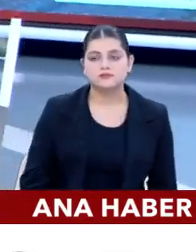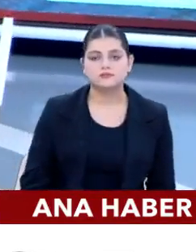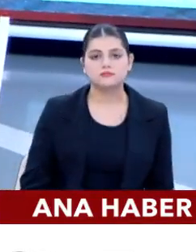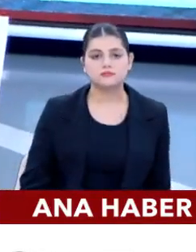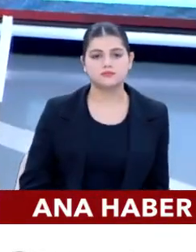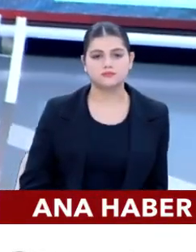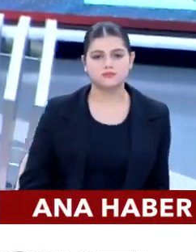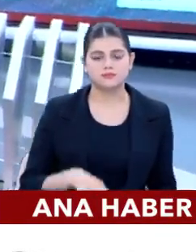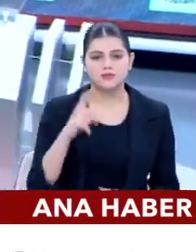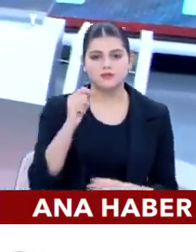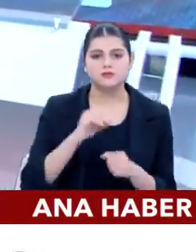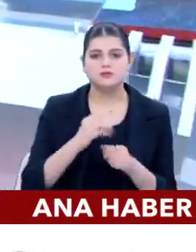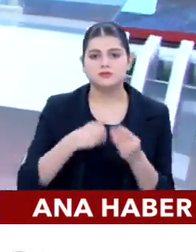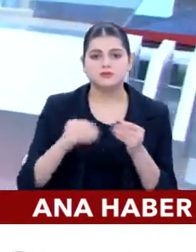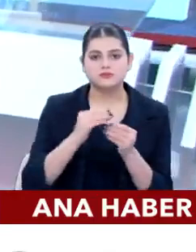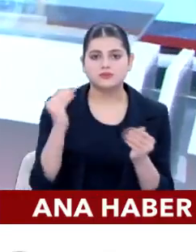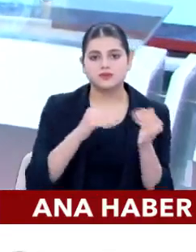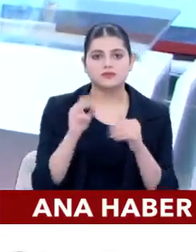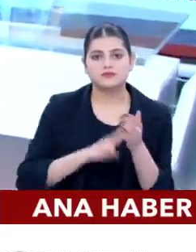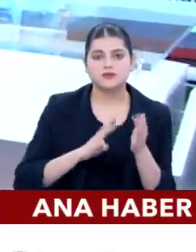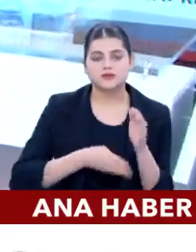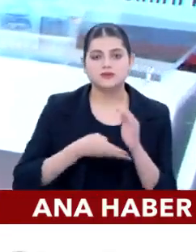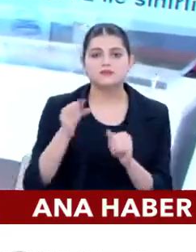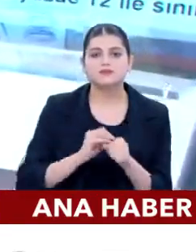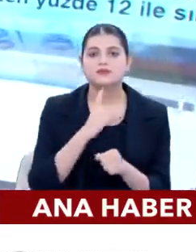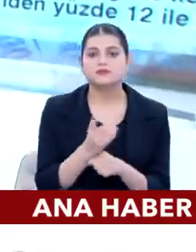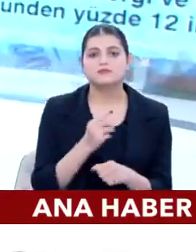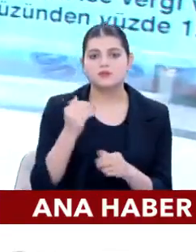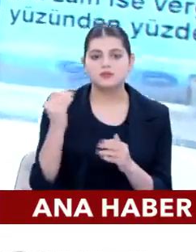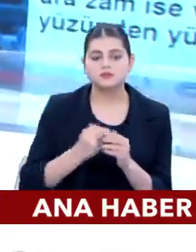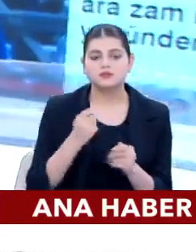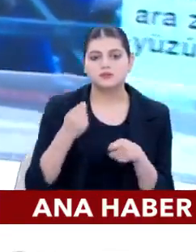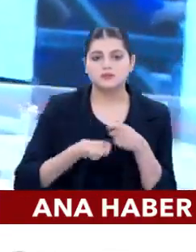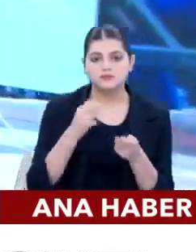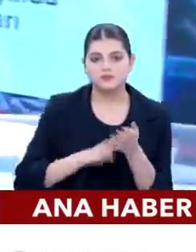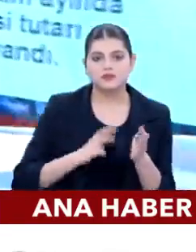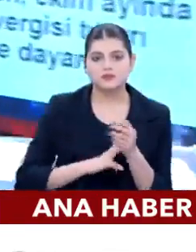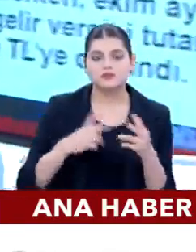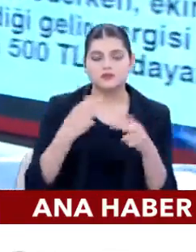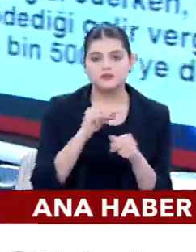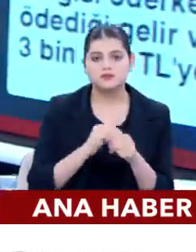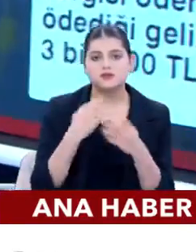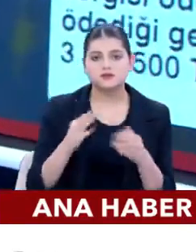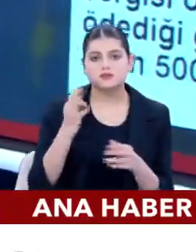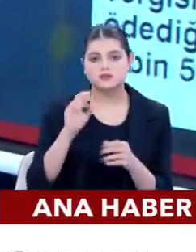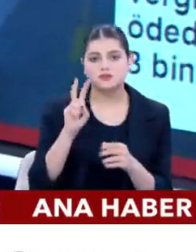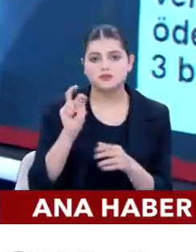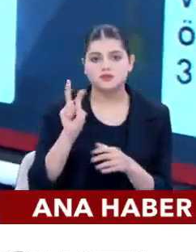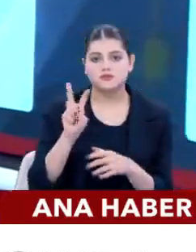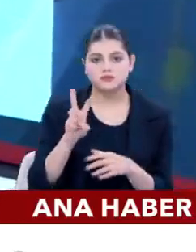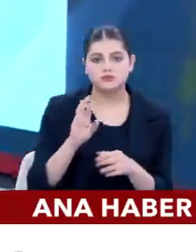yani temmuzdaki ara zam gelir vergisine gitti resmen ücretliler üzerindeki vergi ve kesinti yükü Ocak